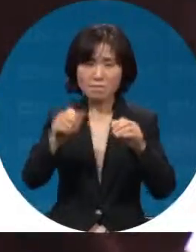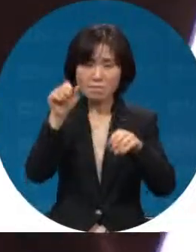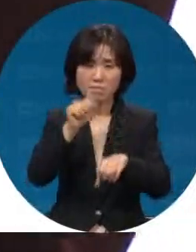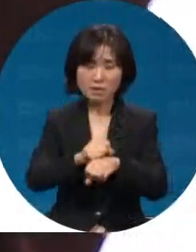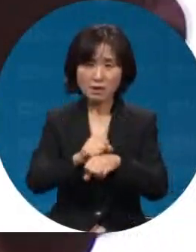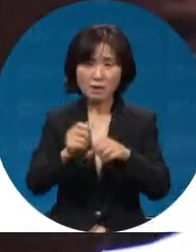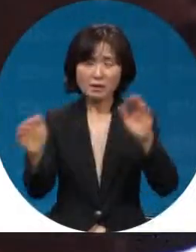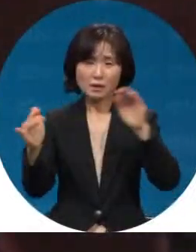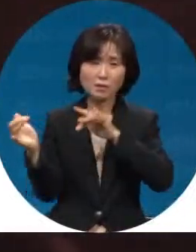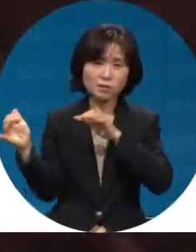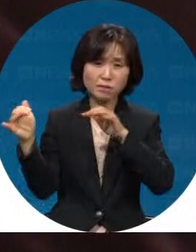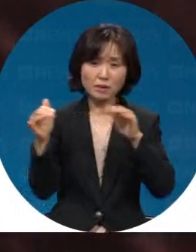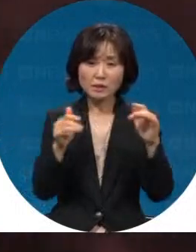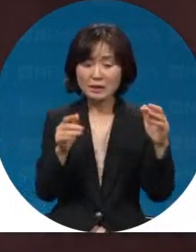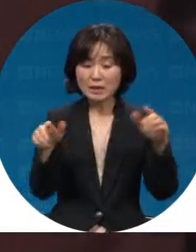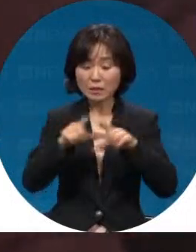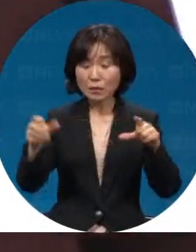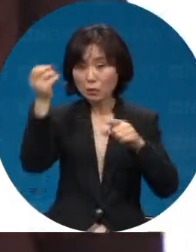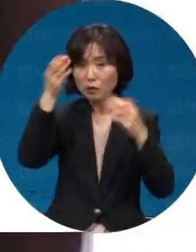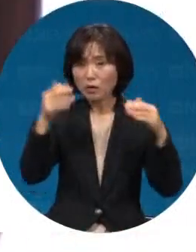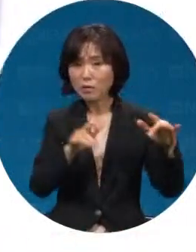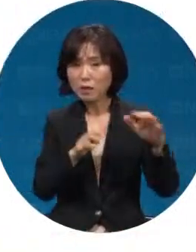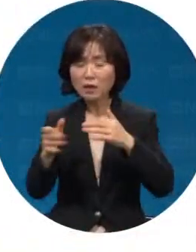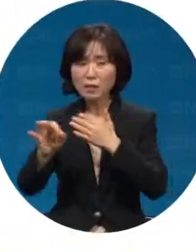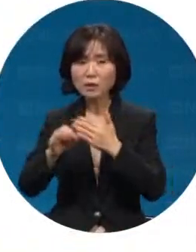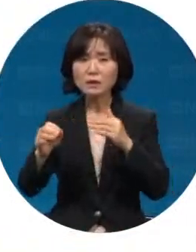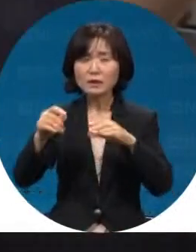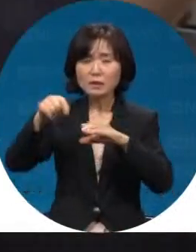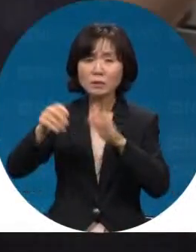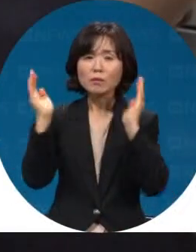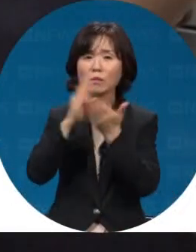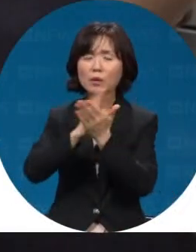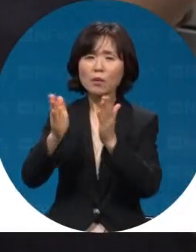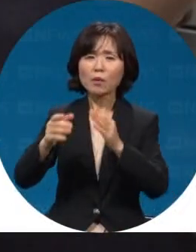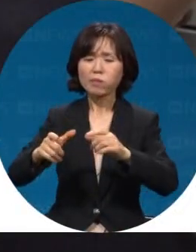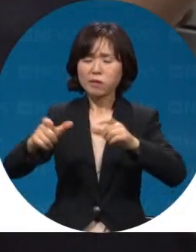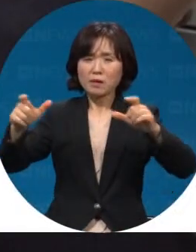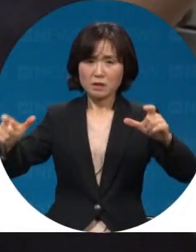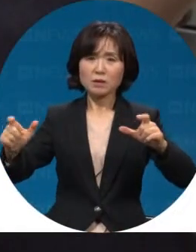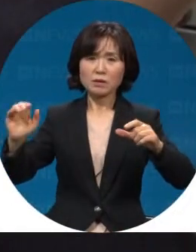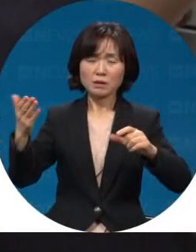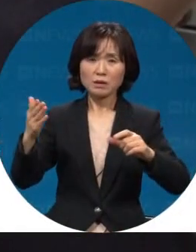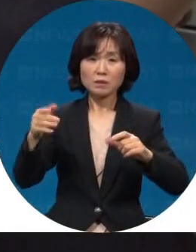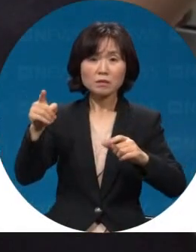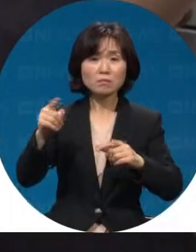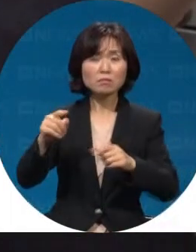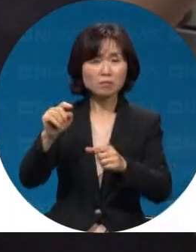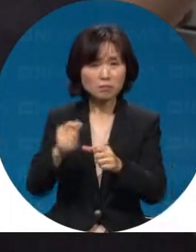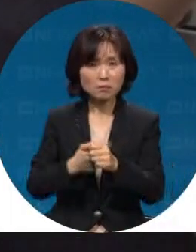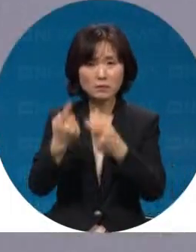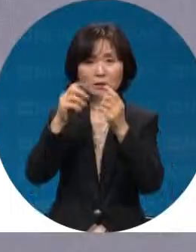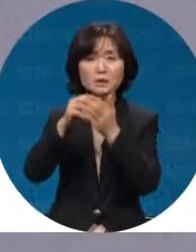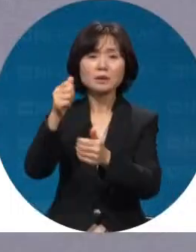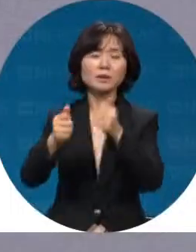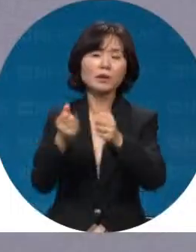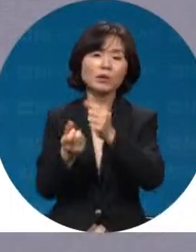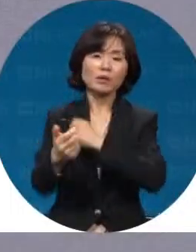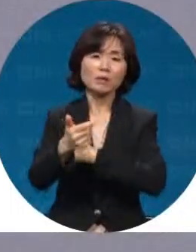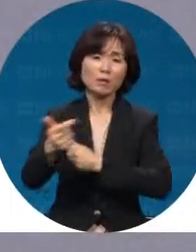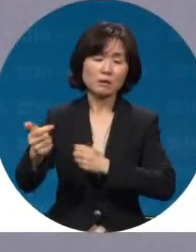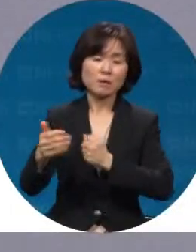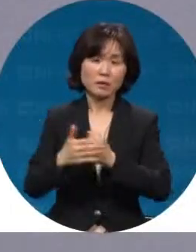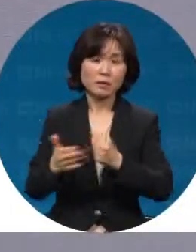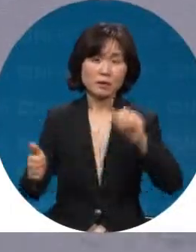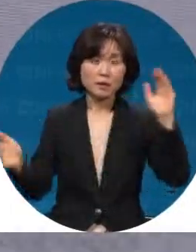심어 과목의 범위도 넓어 집니다 다양한 심어 과목의 이수 여부는 개입 에도 영향을 미칠 가능성이 높기 때문에 다시